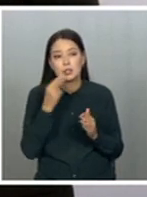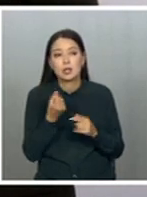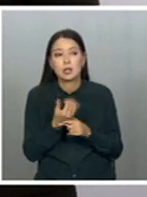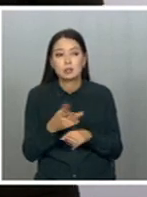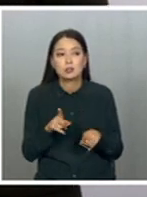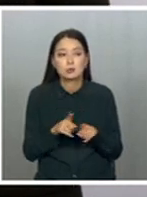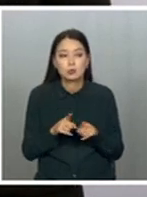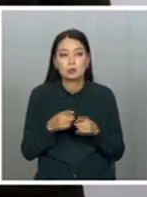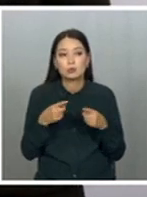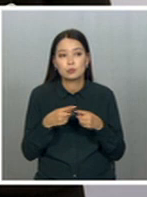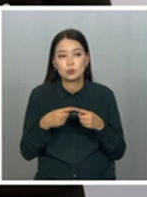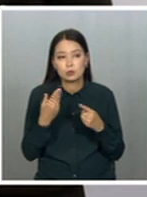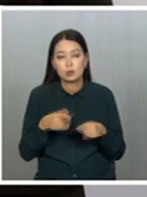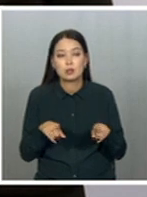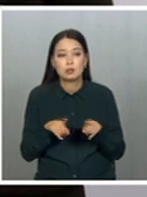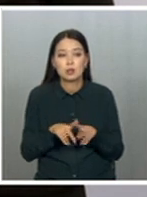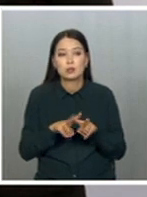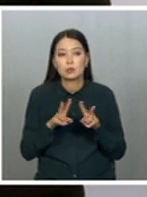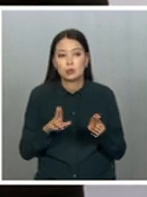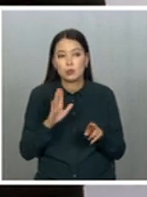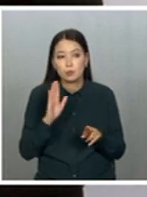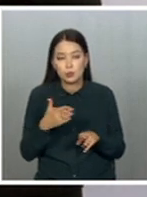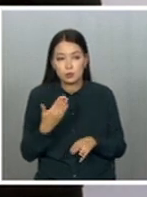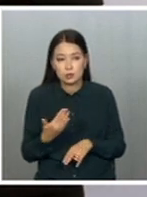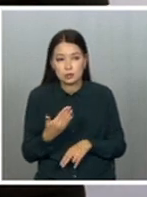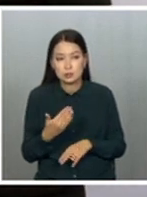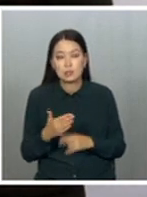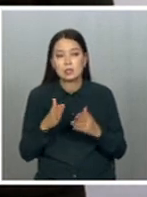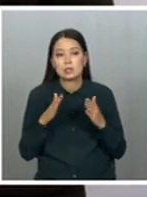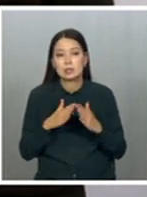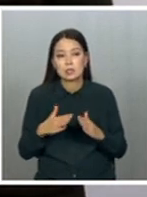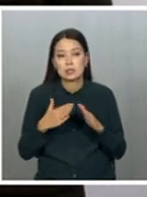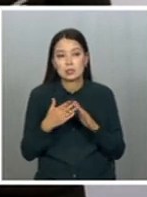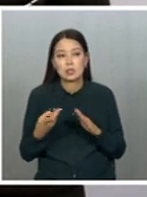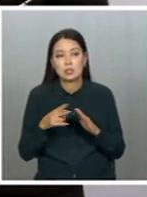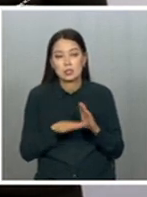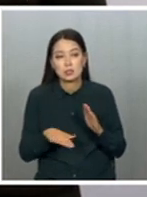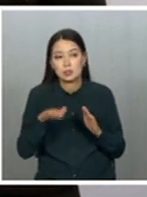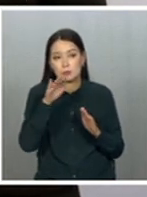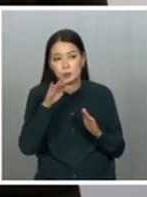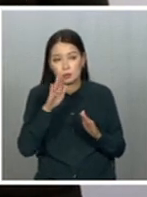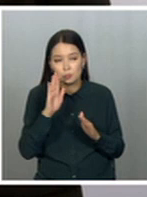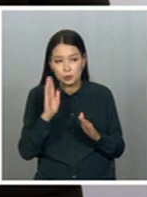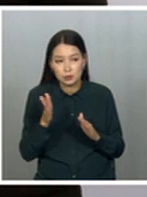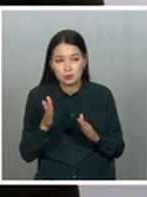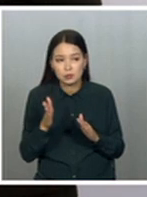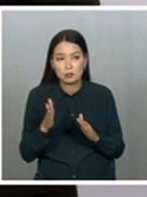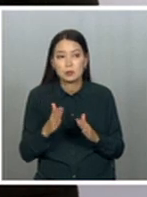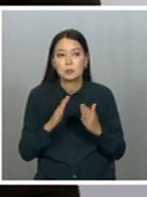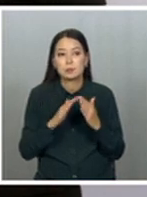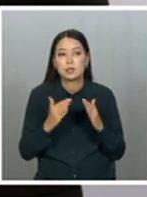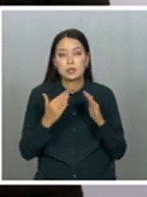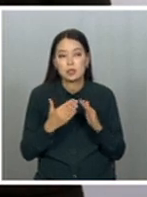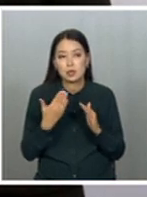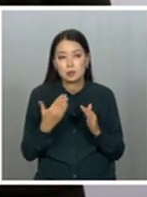бүйір қырының саны сонша болады. Қиық пирамиданың екі табаны болғандықтан,